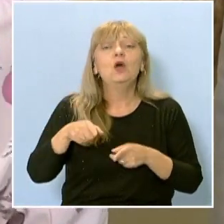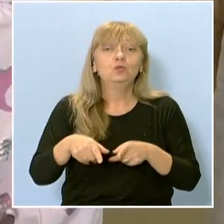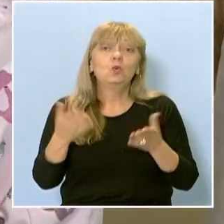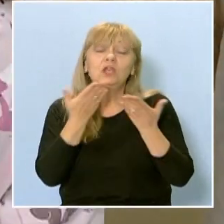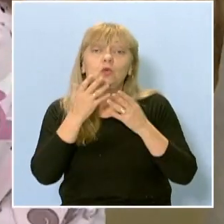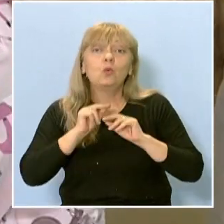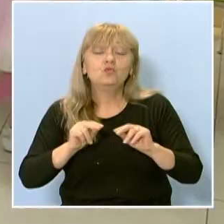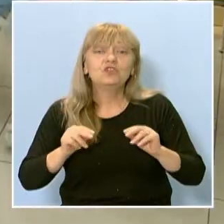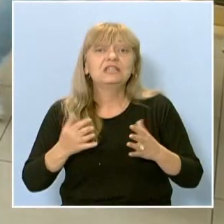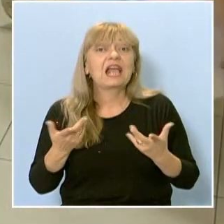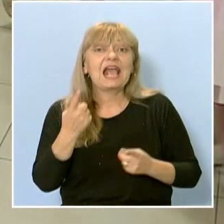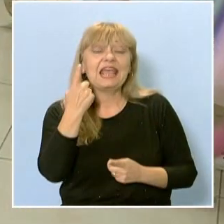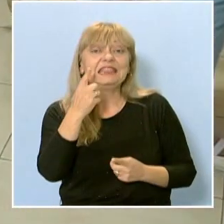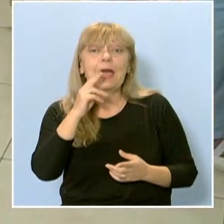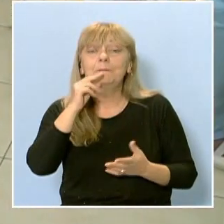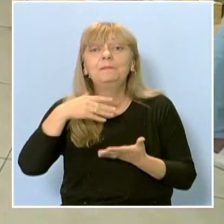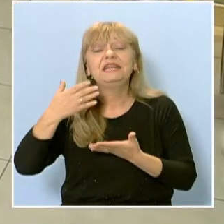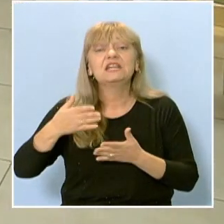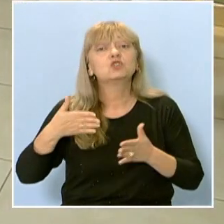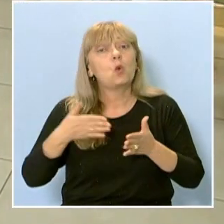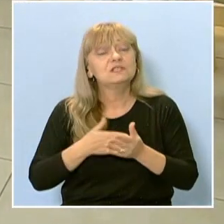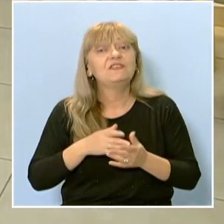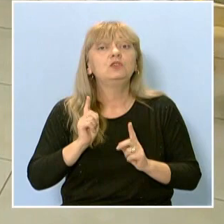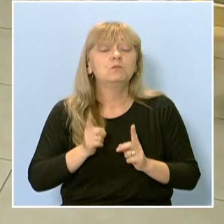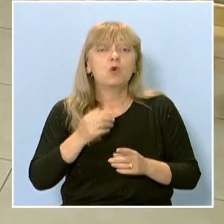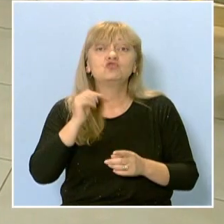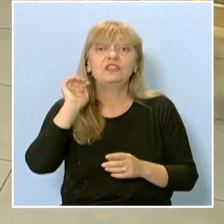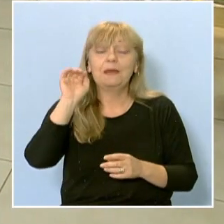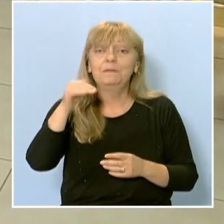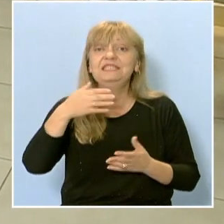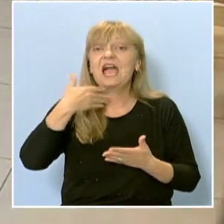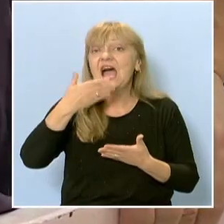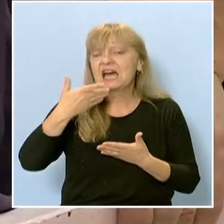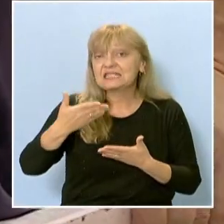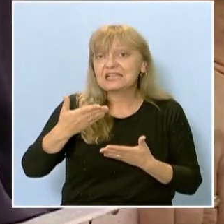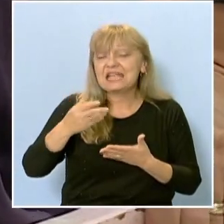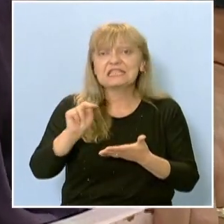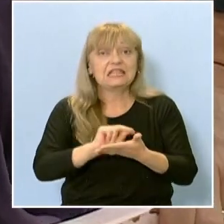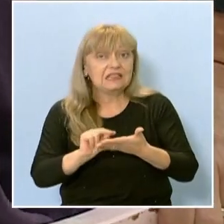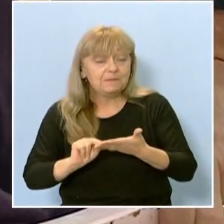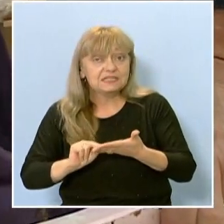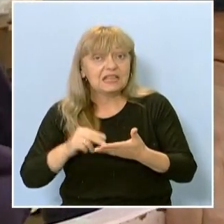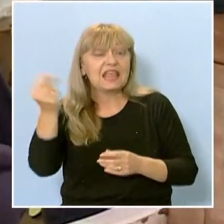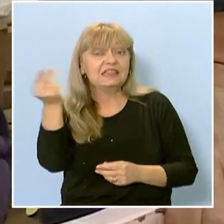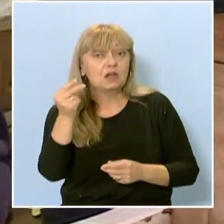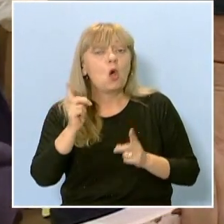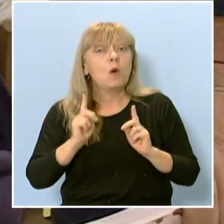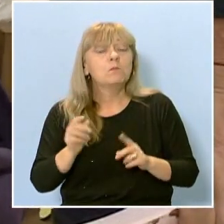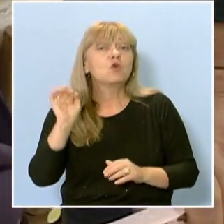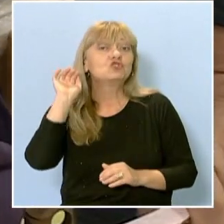една приказка, освен че може да бъде разказана, написана и нарисувана от художник, може да бъде и